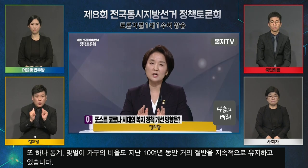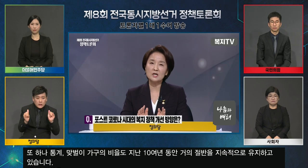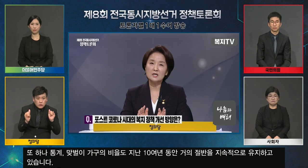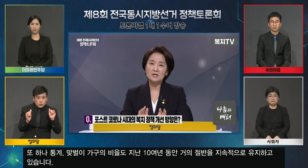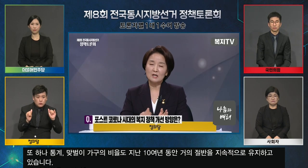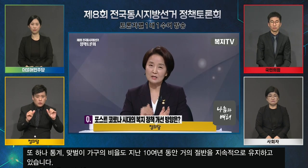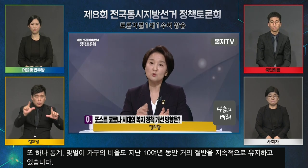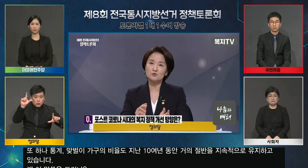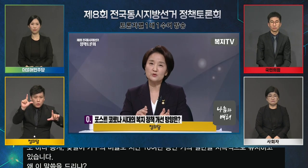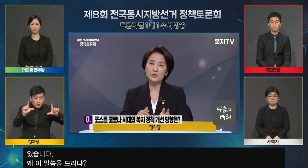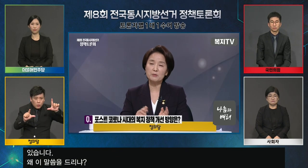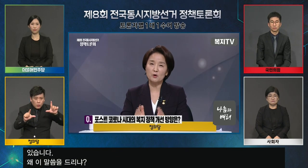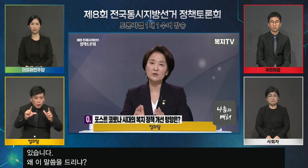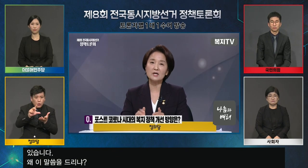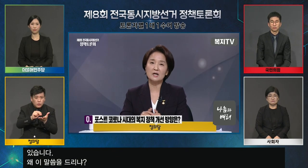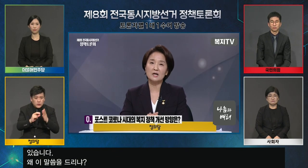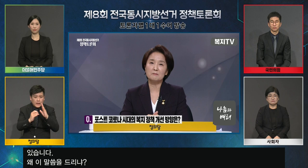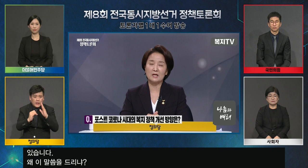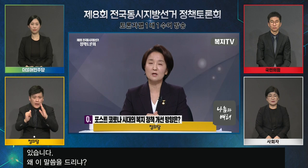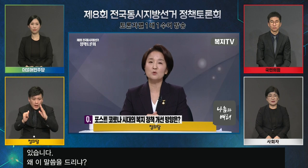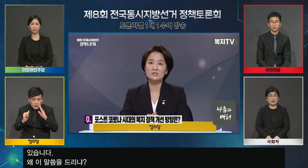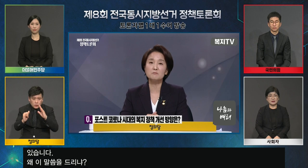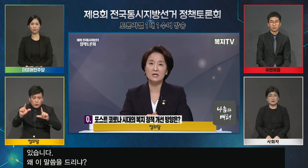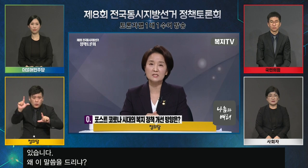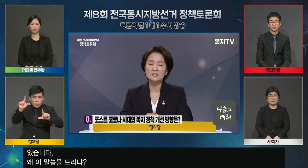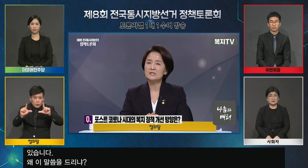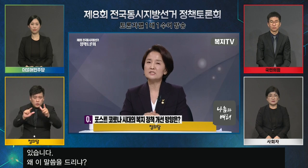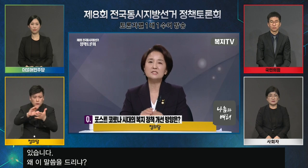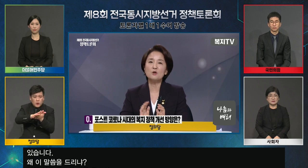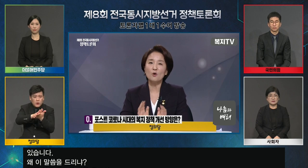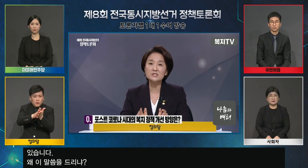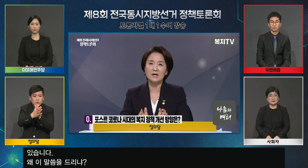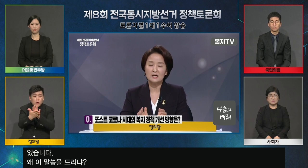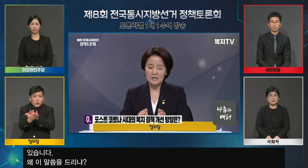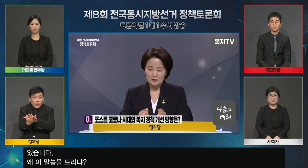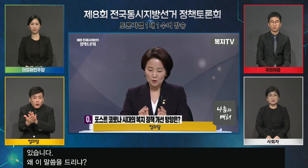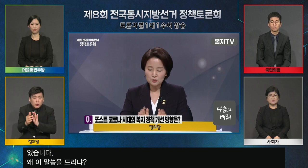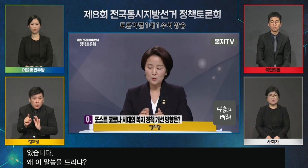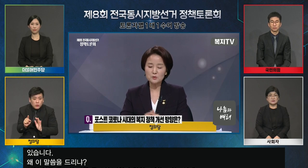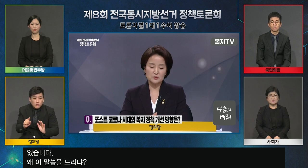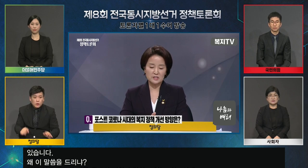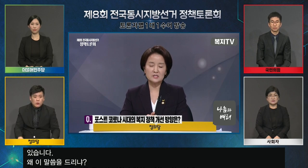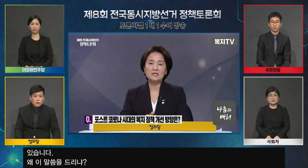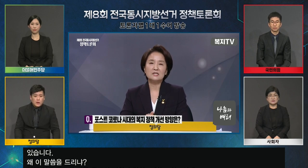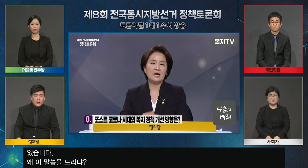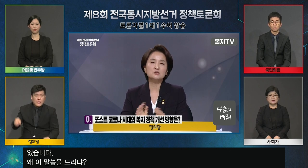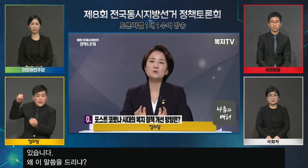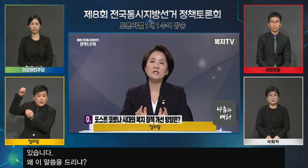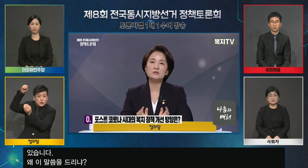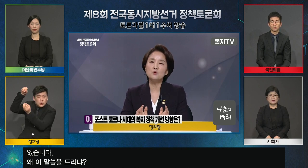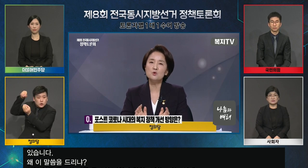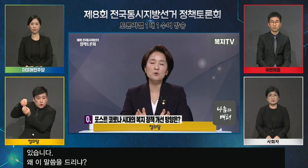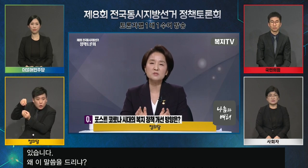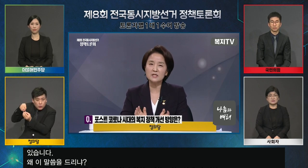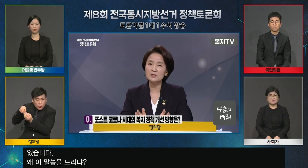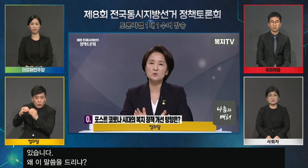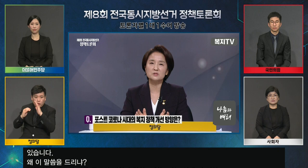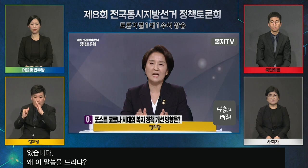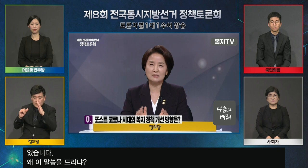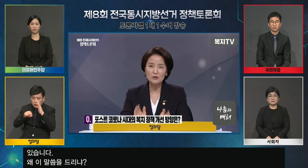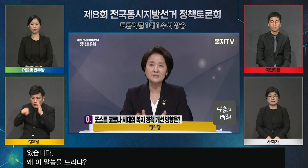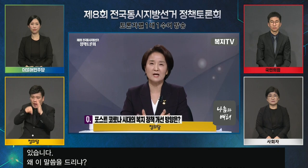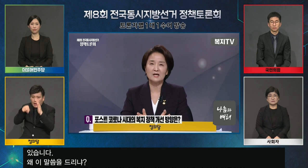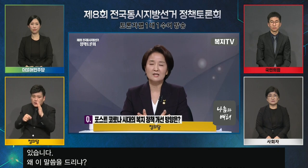구조의 변화가 말하고 있는 바는 이제 더 이상 전통적인 가족 내 돌봄